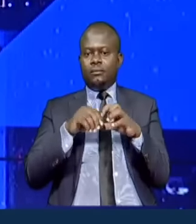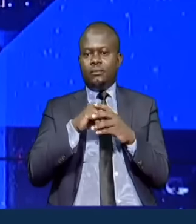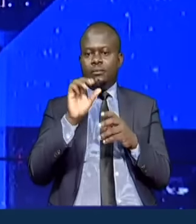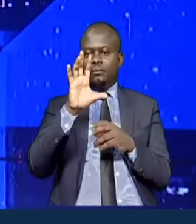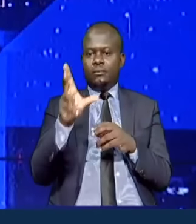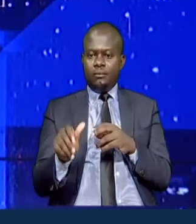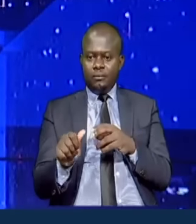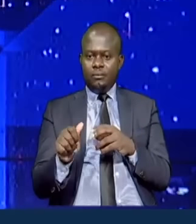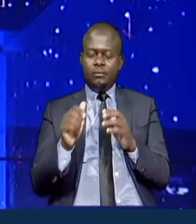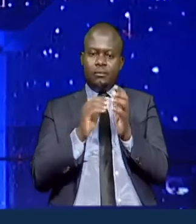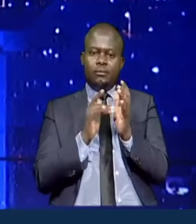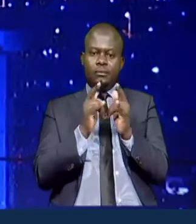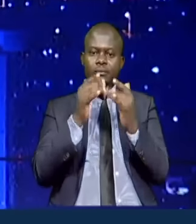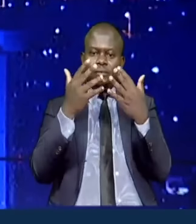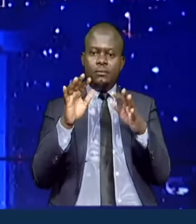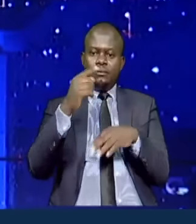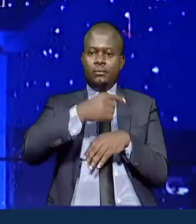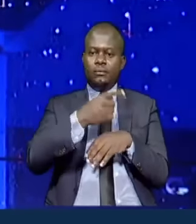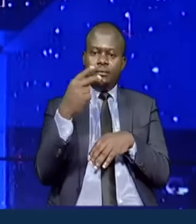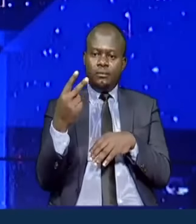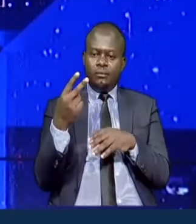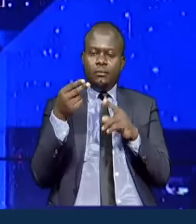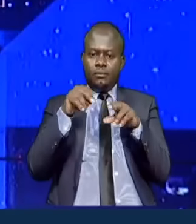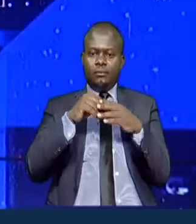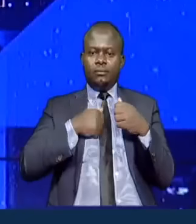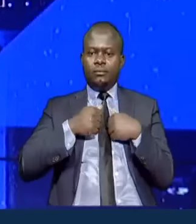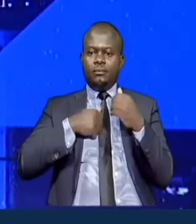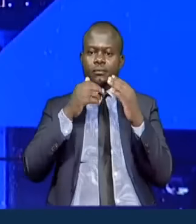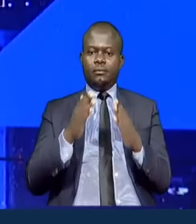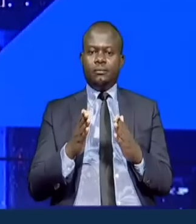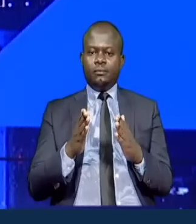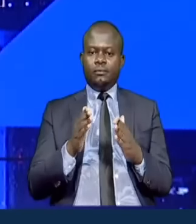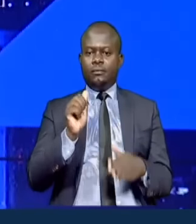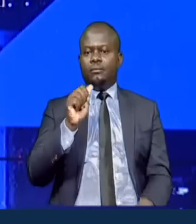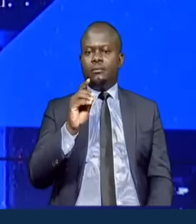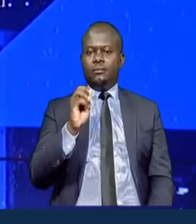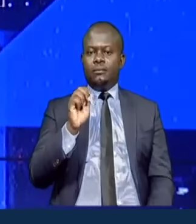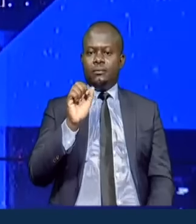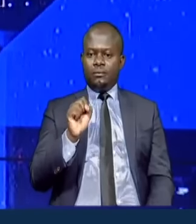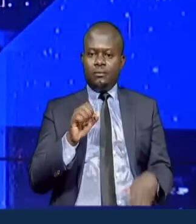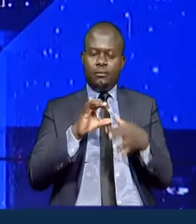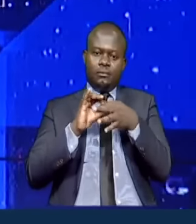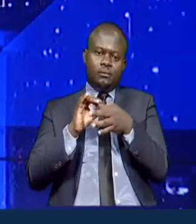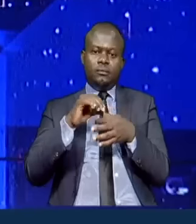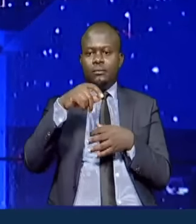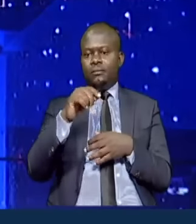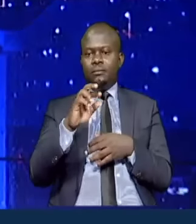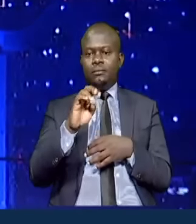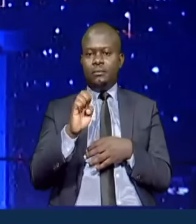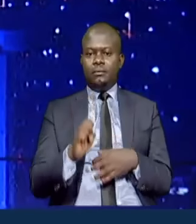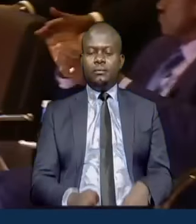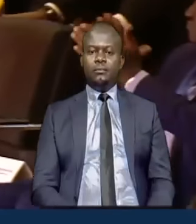wa Afrika n'inama yari imaze iminsi ibiri ibera mu Rwanda Adams Kwizera yafatanyije na Pierre Celestin